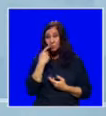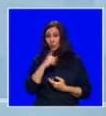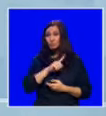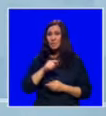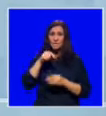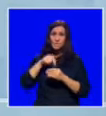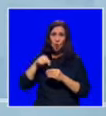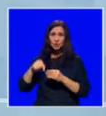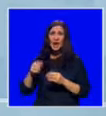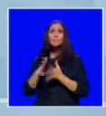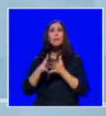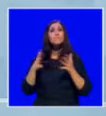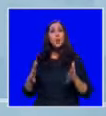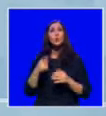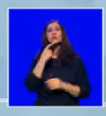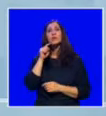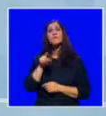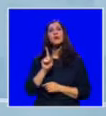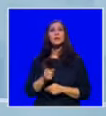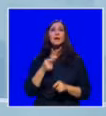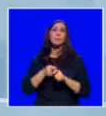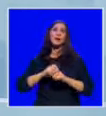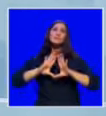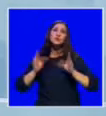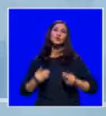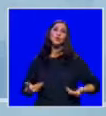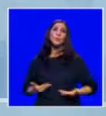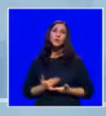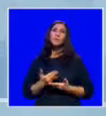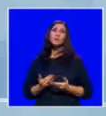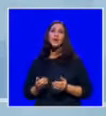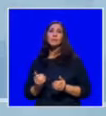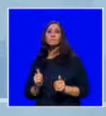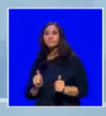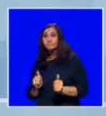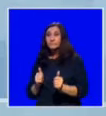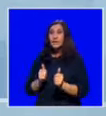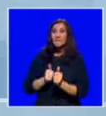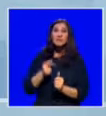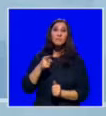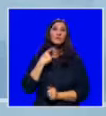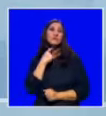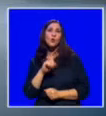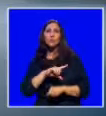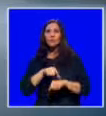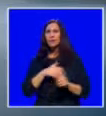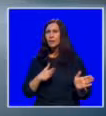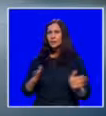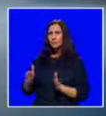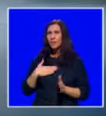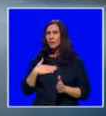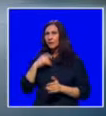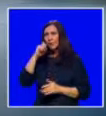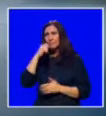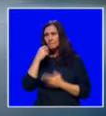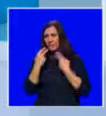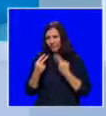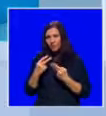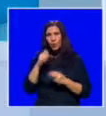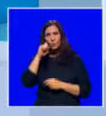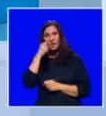посяхме много и за това трябва да направим всичко необходимо, за да наваксаме това загубено време. Имате предвид оплакванията на бизнес от липса